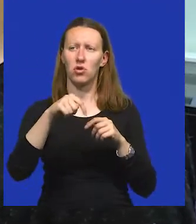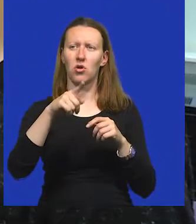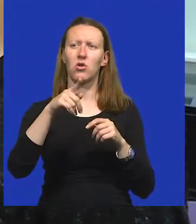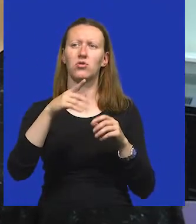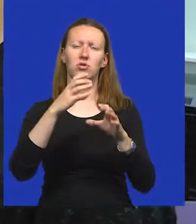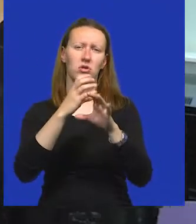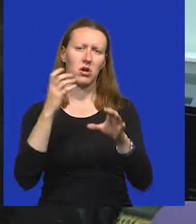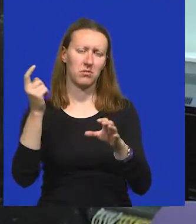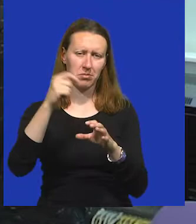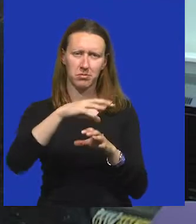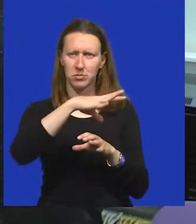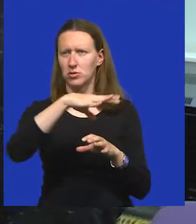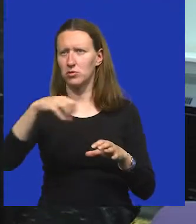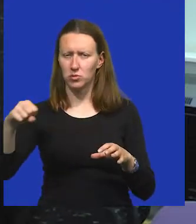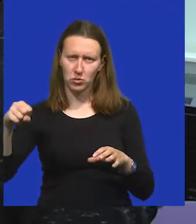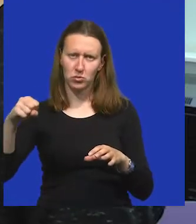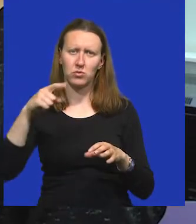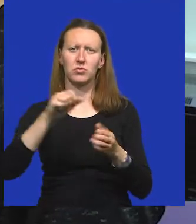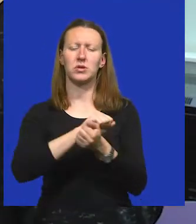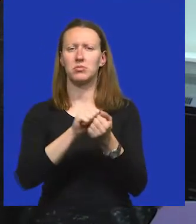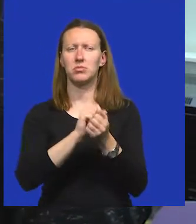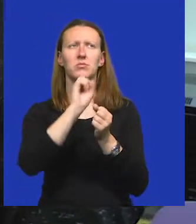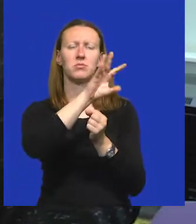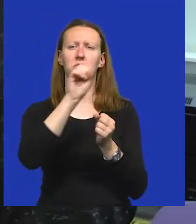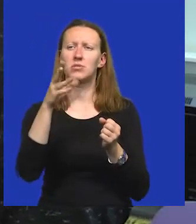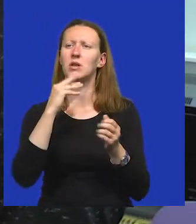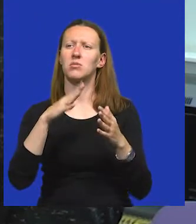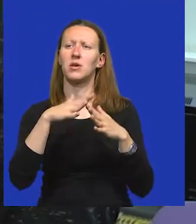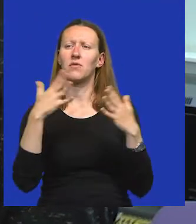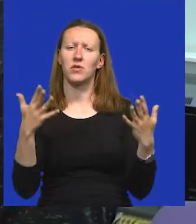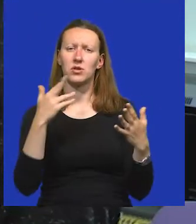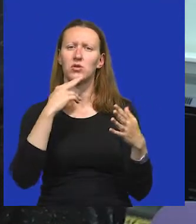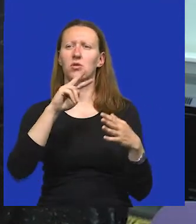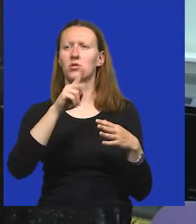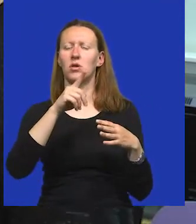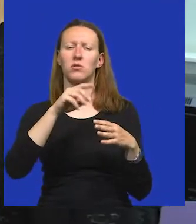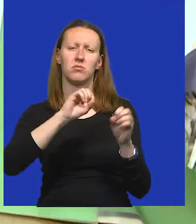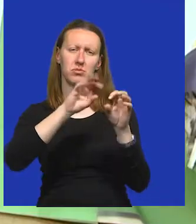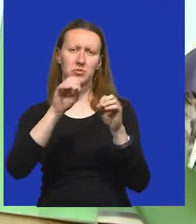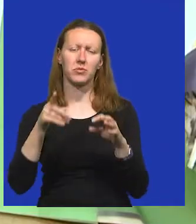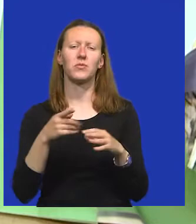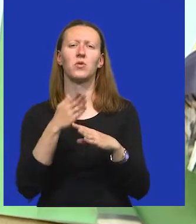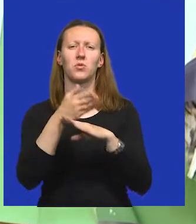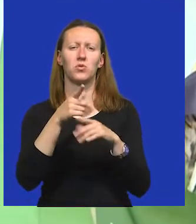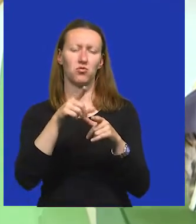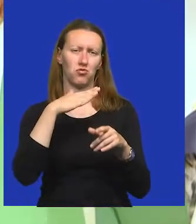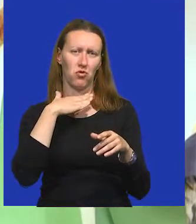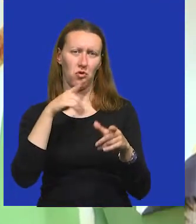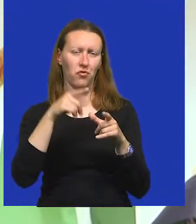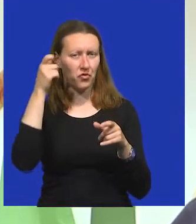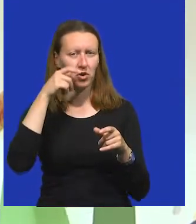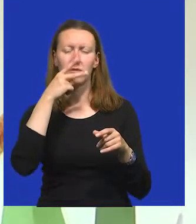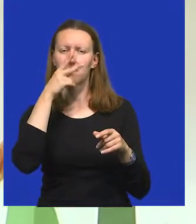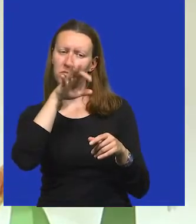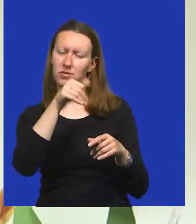le pattumiere, li portano qui e riciclano, poi quando c'è più grande portano in altre città. Entrando nella scuola di